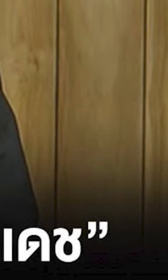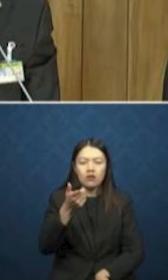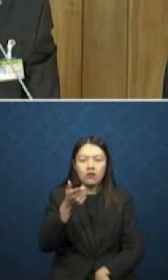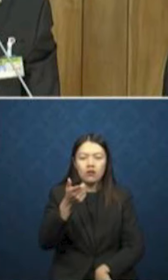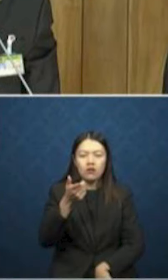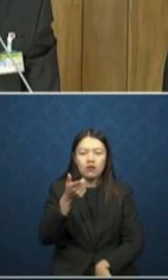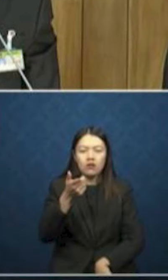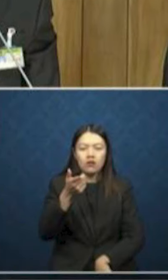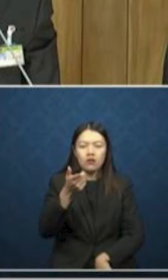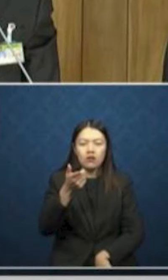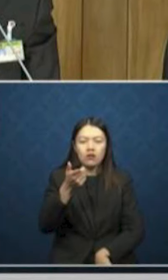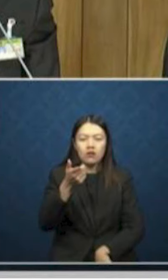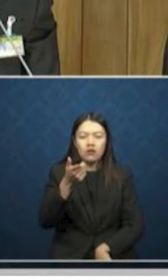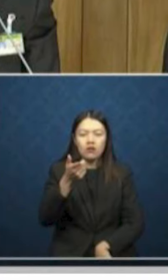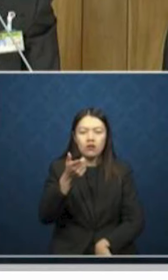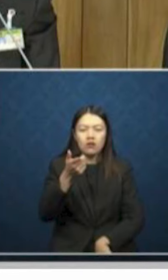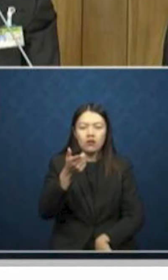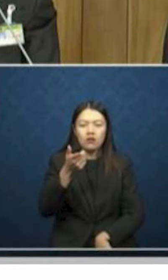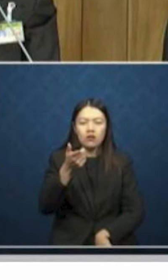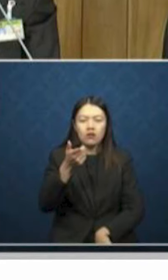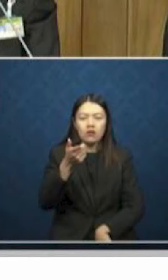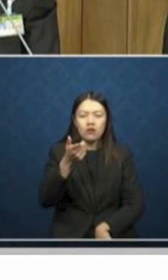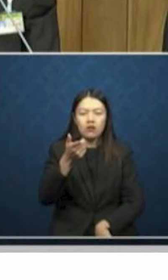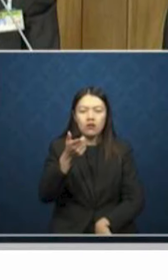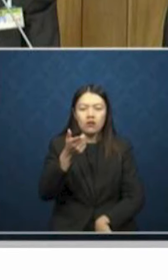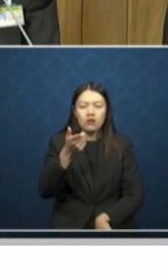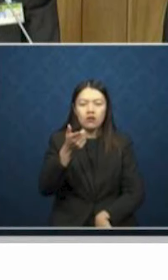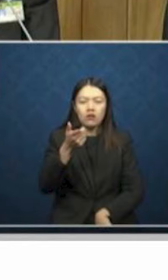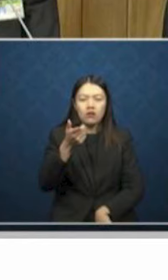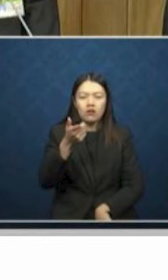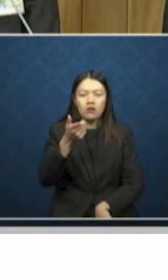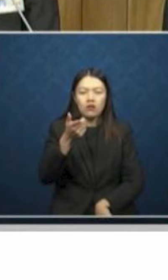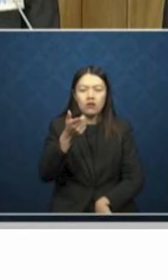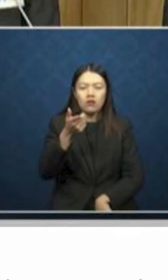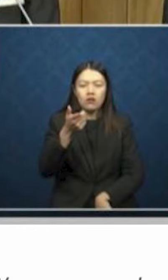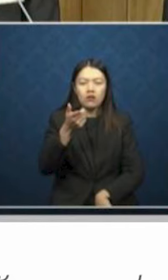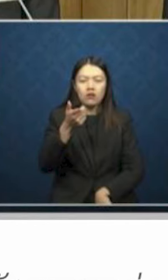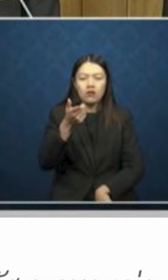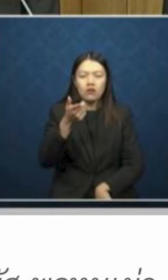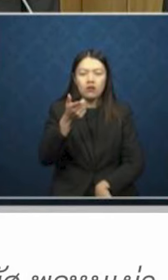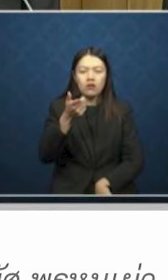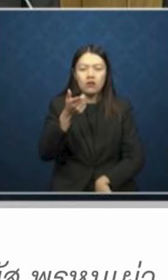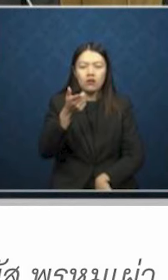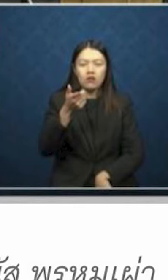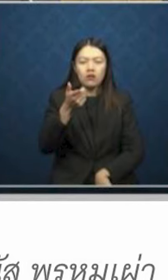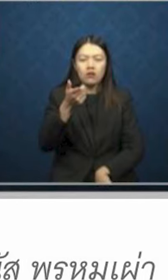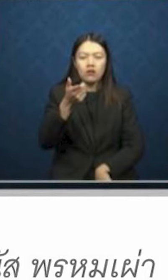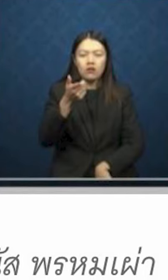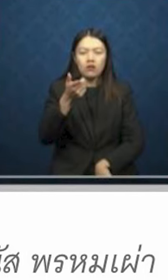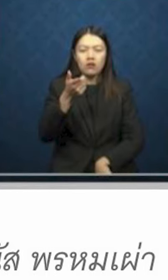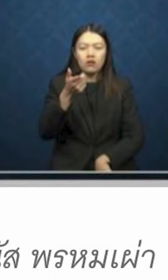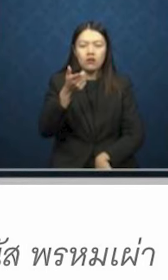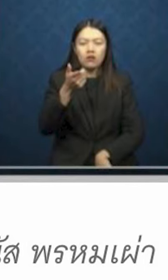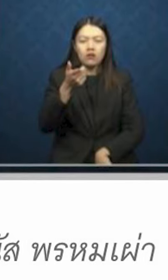หลานฟังได้เพราะถึงแม้พันท้ายนรสิงห์จะได้รับการอภัยโทษแล้วแต่เมื่อบกพร่องโดยสุจริตแต่ยืนยันว่าจะ